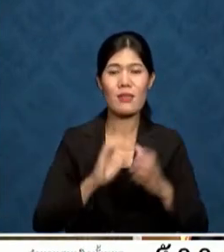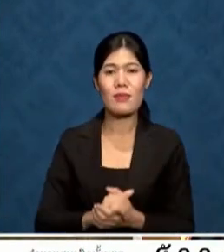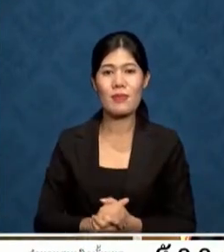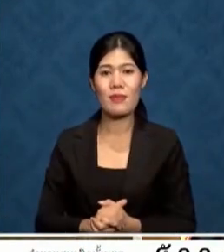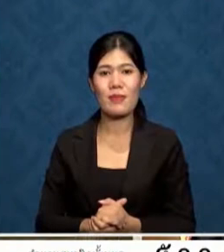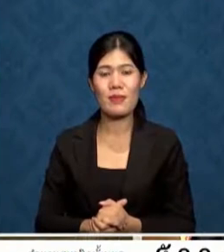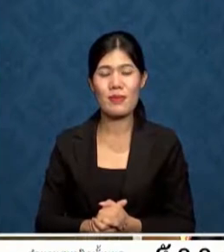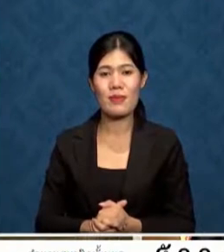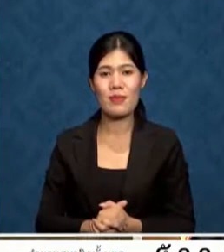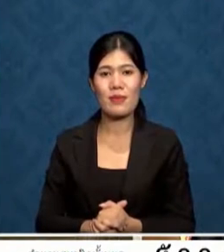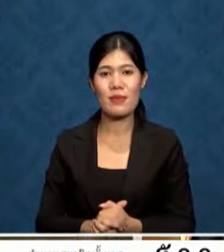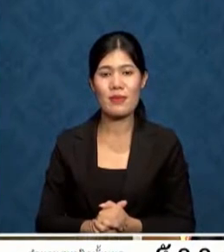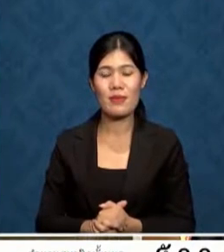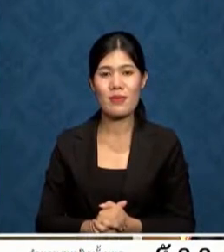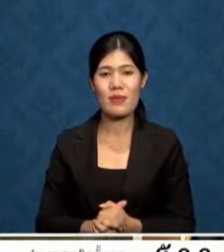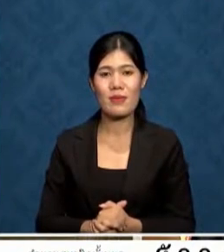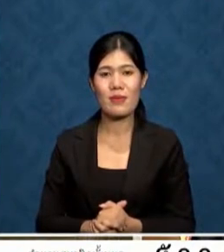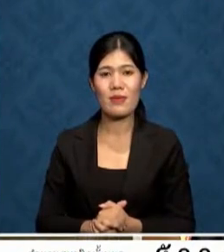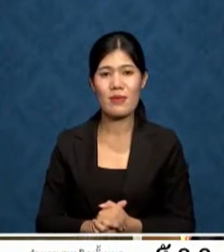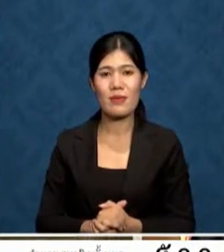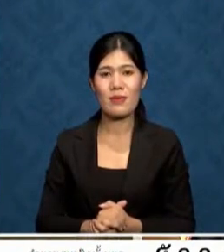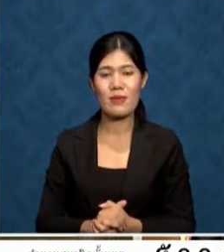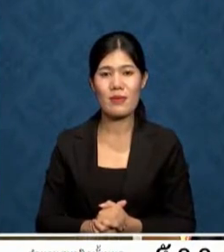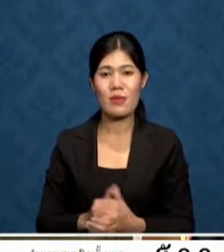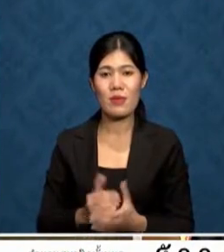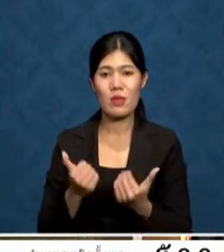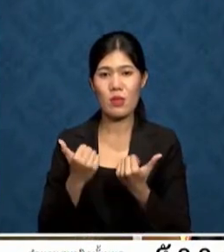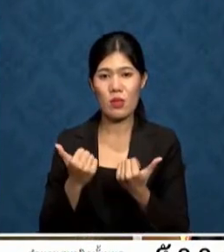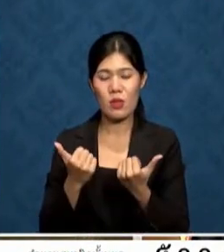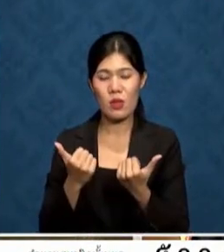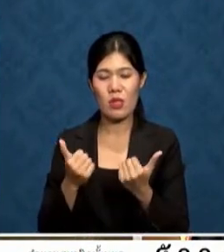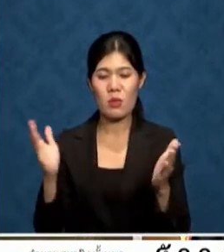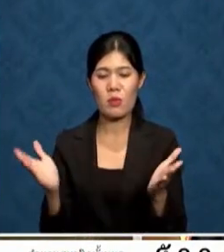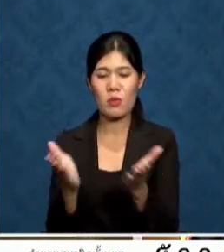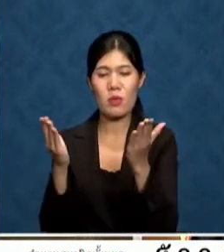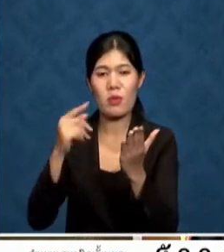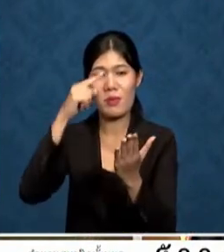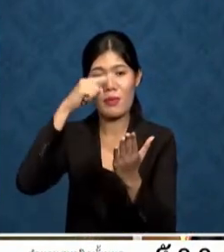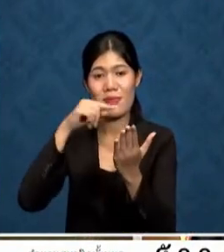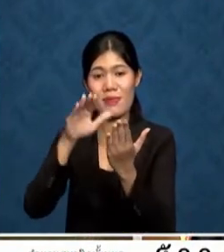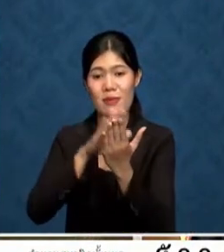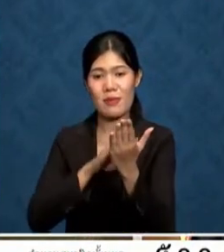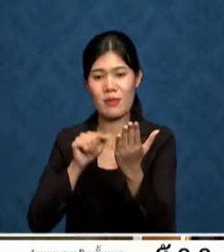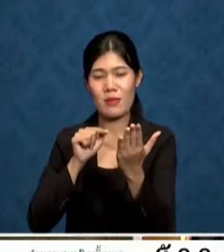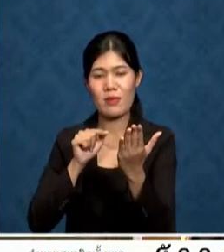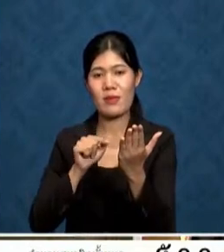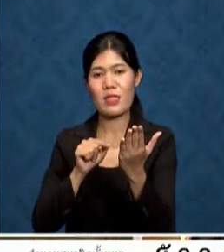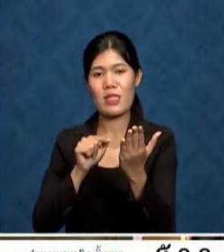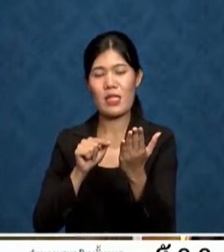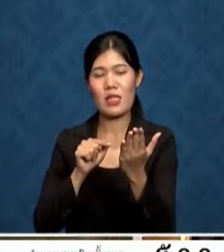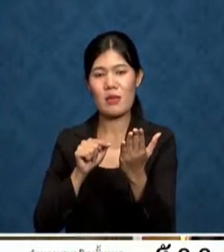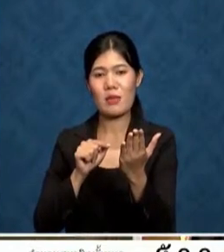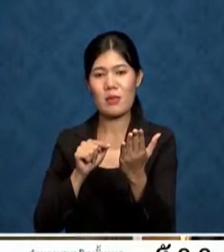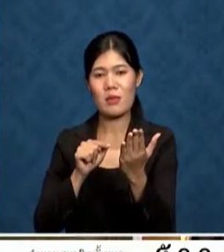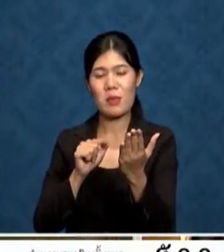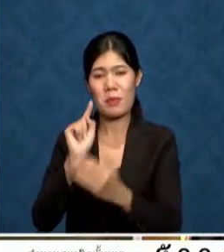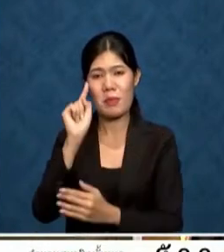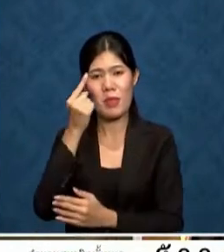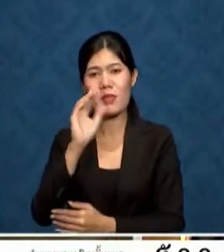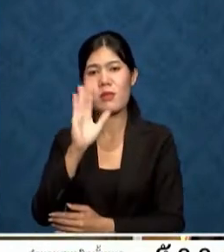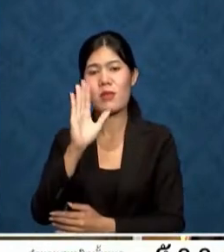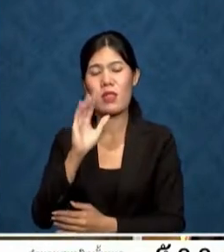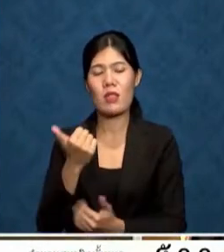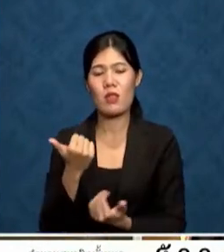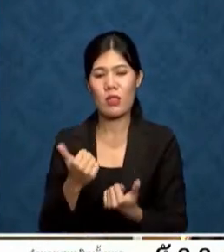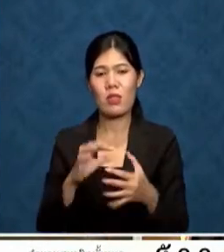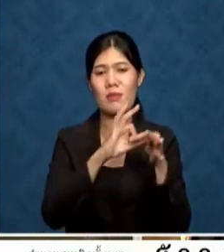Soft Powerก็ไม่ได้เป็นนโยบายใหม่ซะทีเดียวนะครับแต่ก็เป็นนโยบายที่สืบเนื่องไม่เรียกว่าสืบเนื่อง